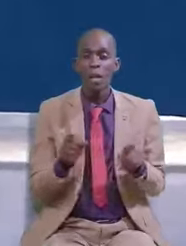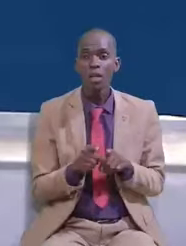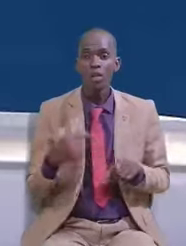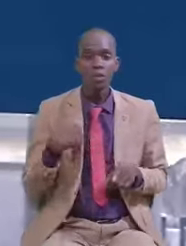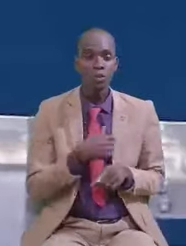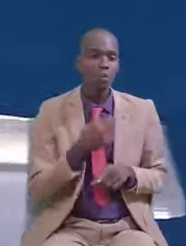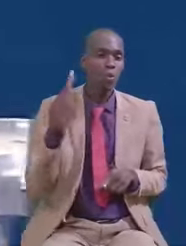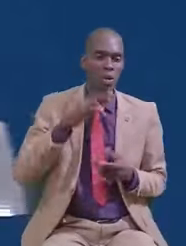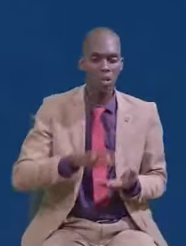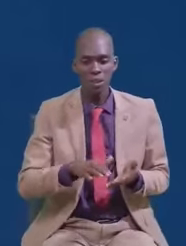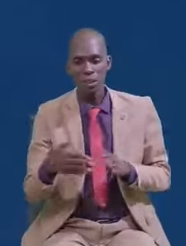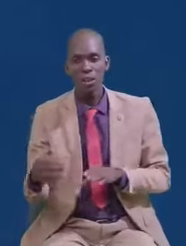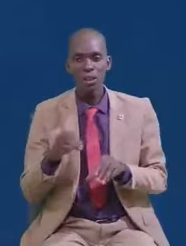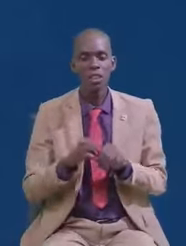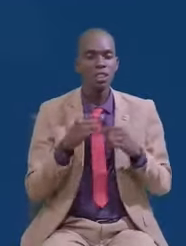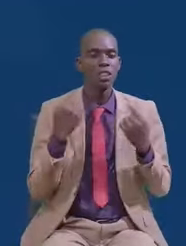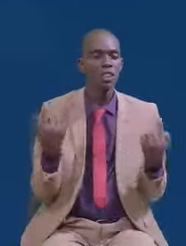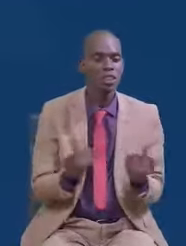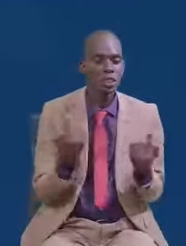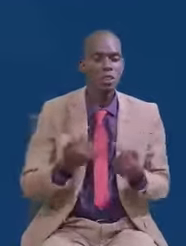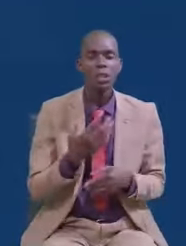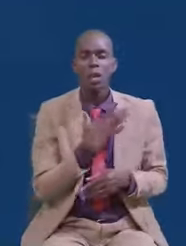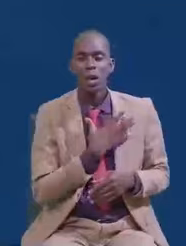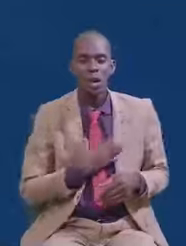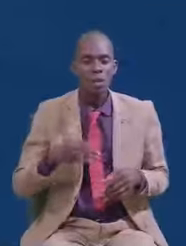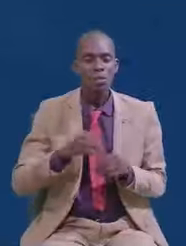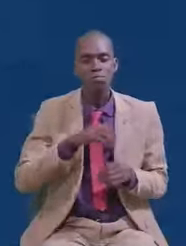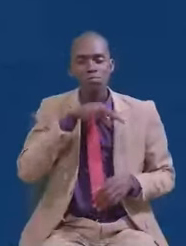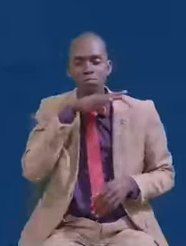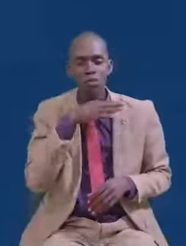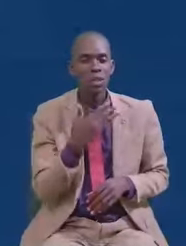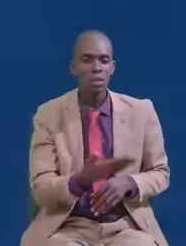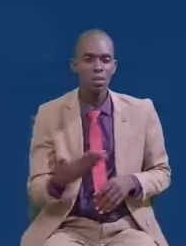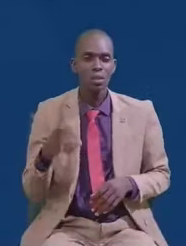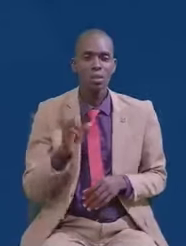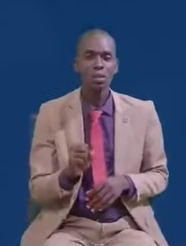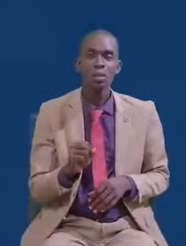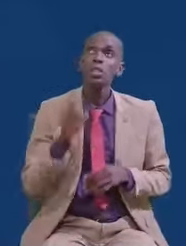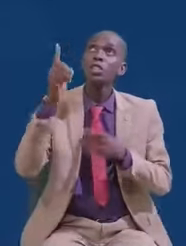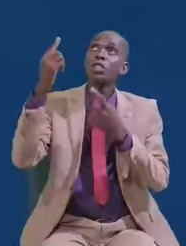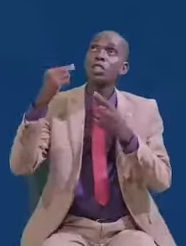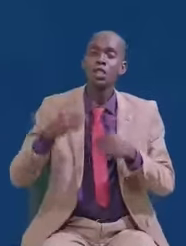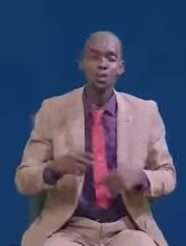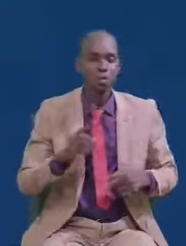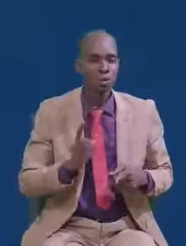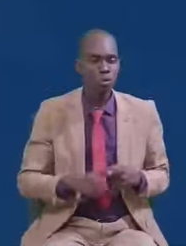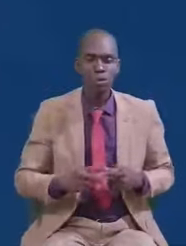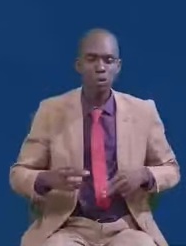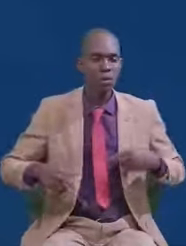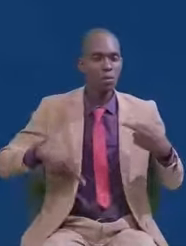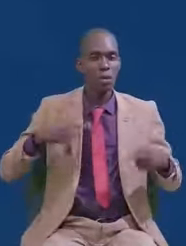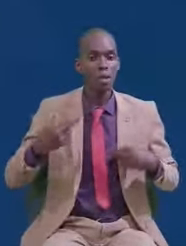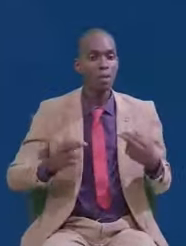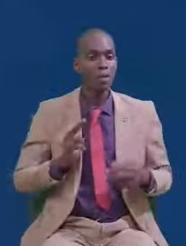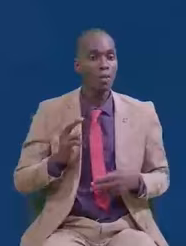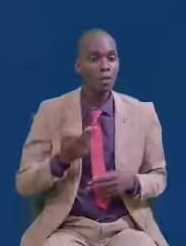Comme vous êtes morts dans les péchés, dans les transgressions, à Christ est venu réveiller tout le